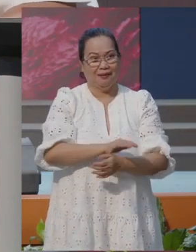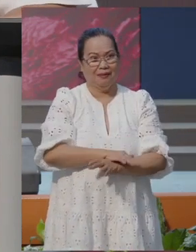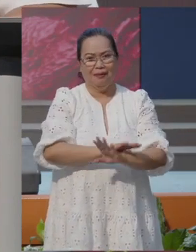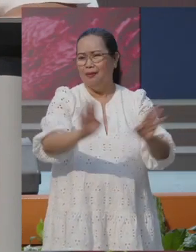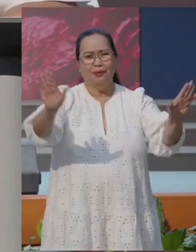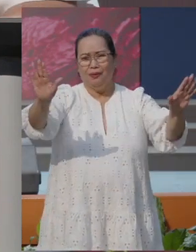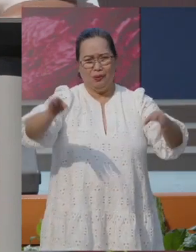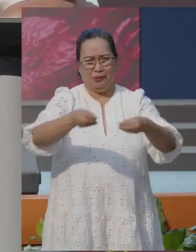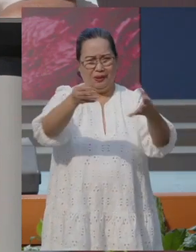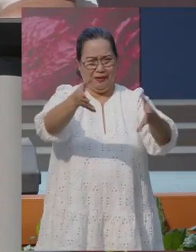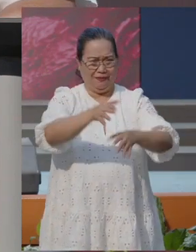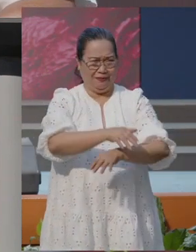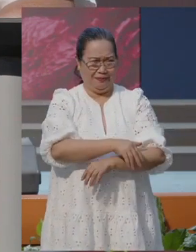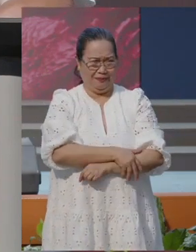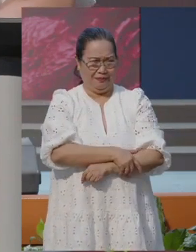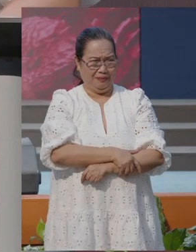magbigay.